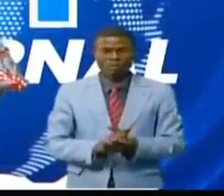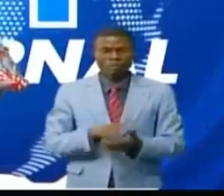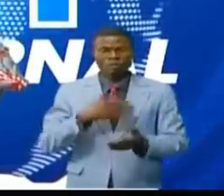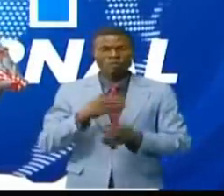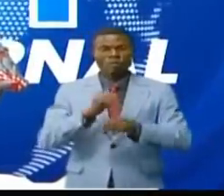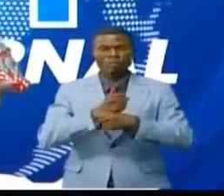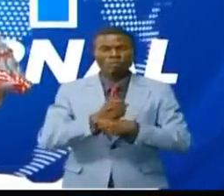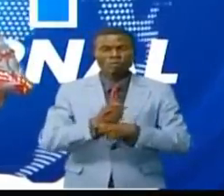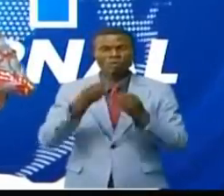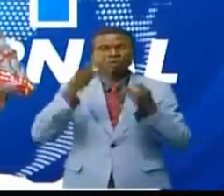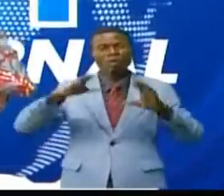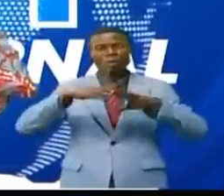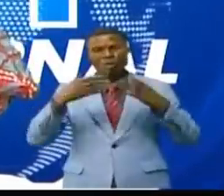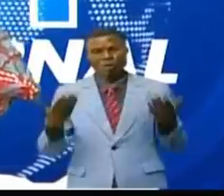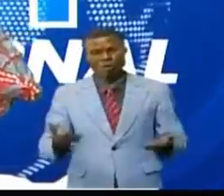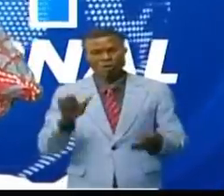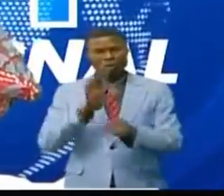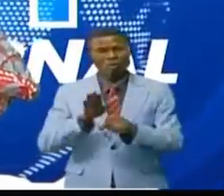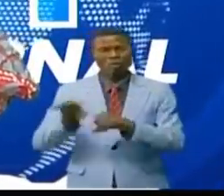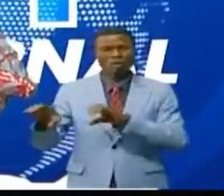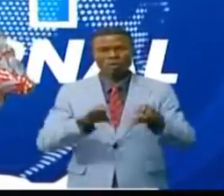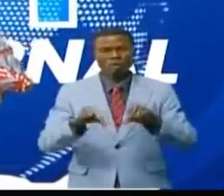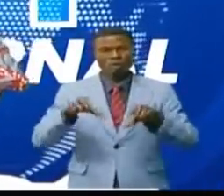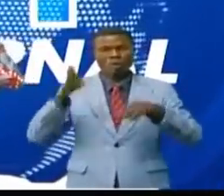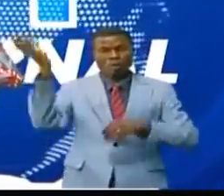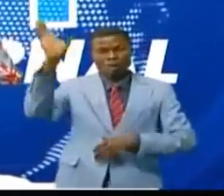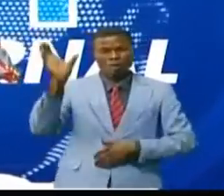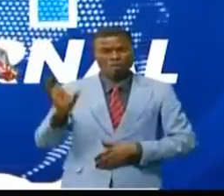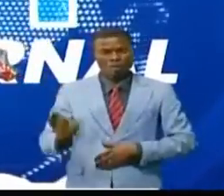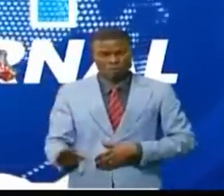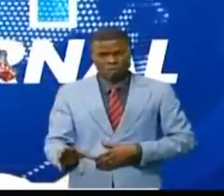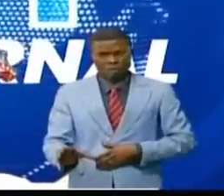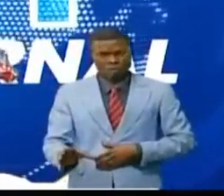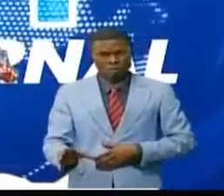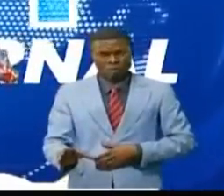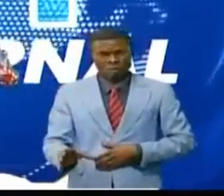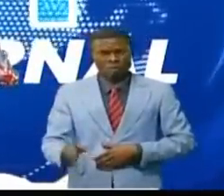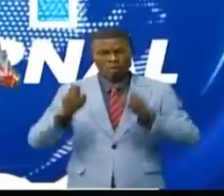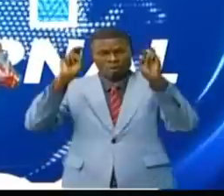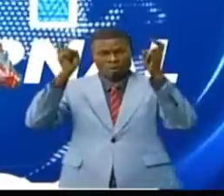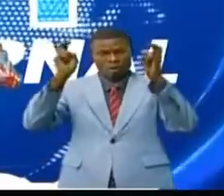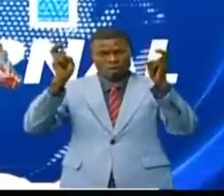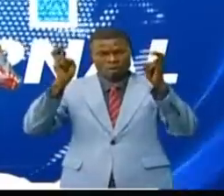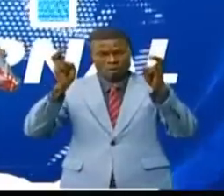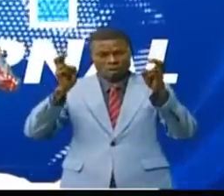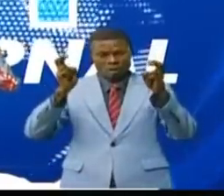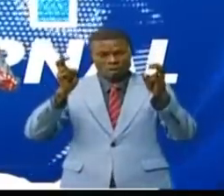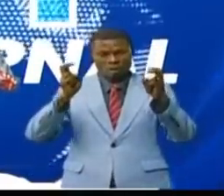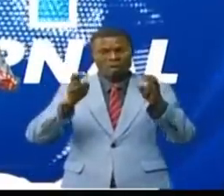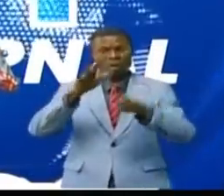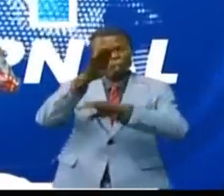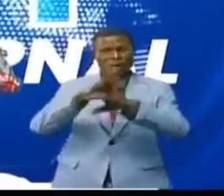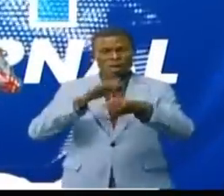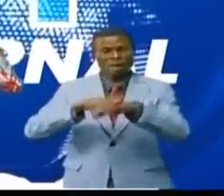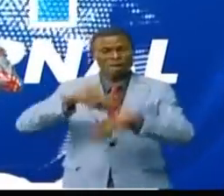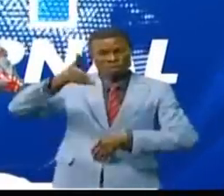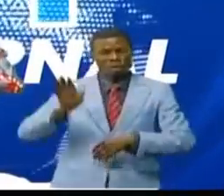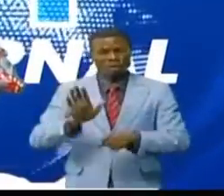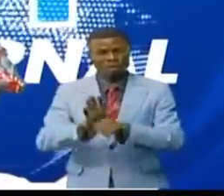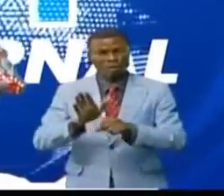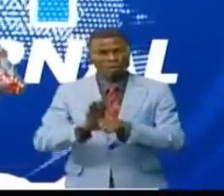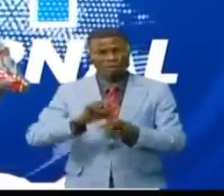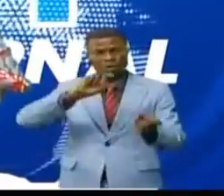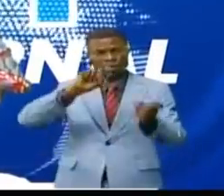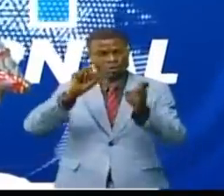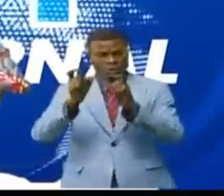Créer de la richesse dans plusieurs secteurs du Congo central, eh bien, ce thème a mis plusieurs experts d'accord pour la